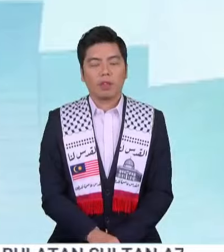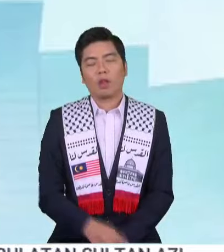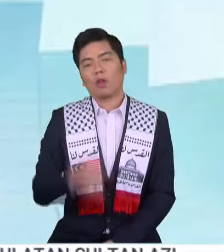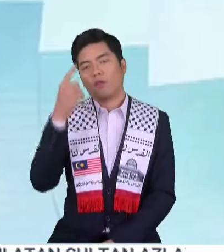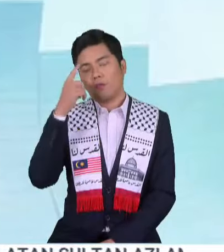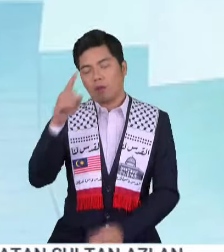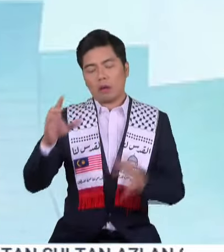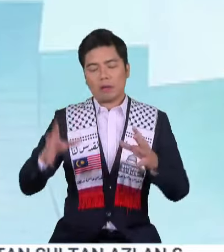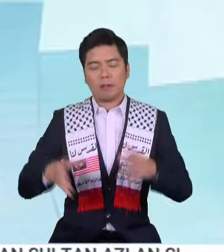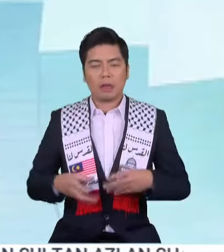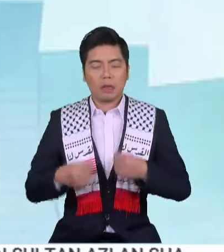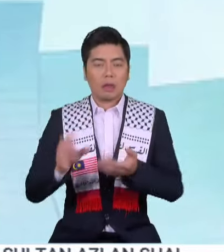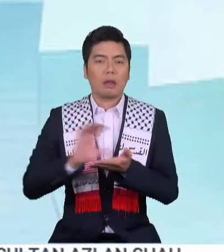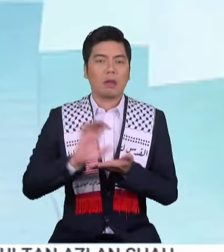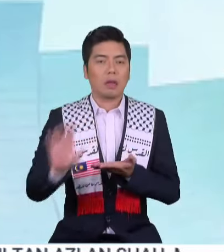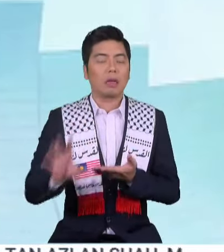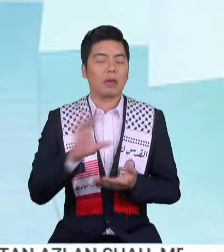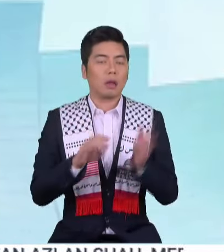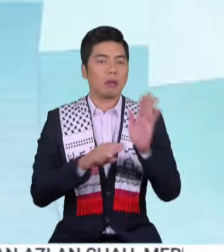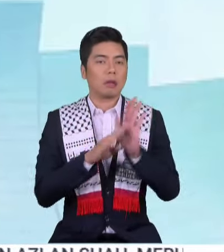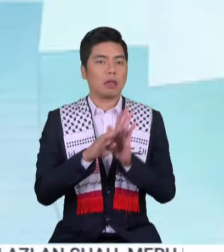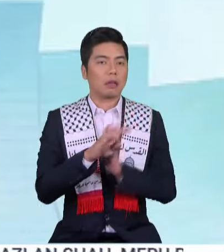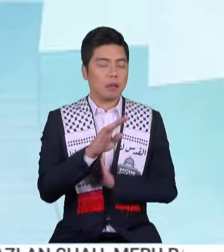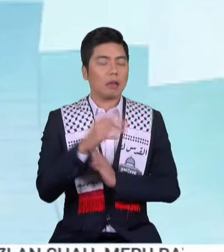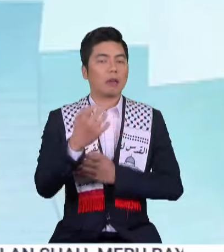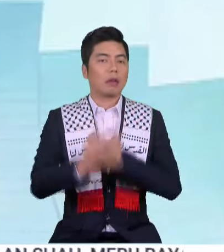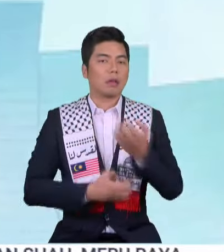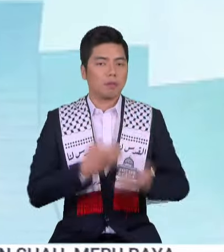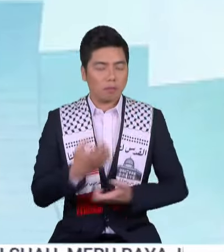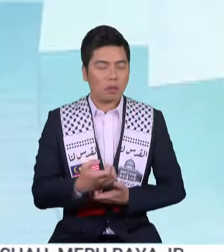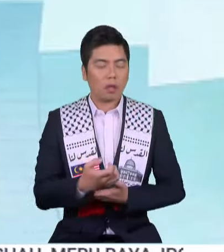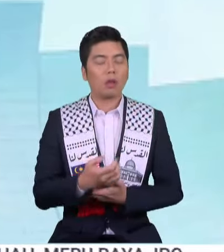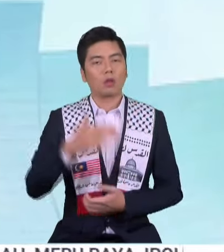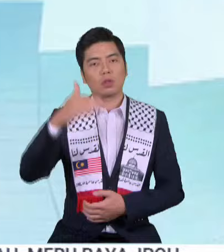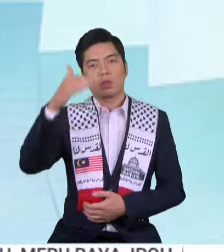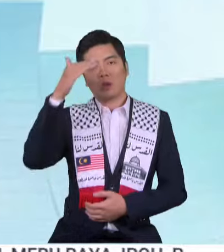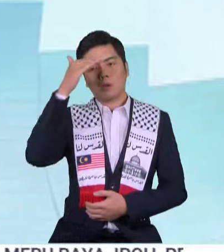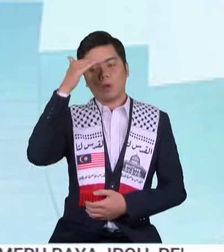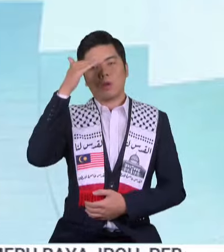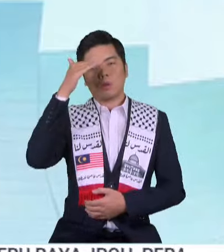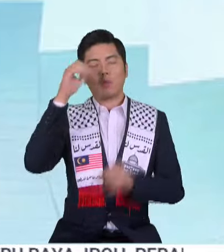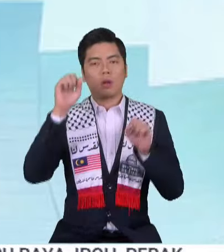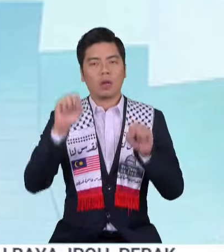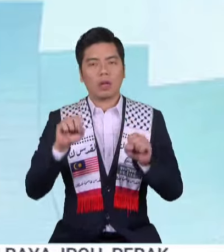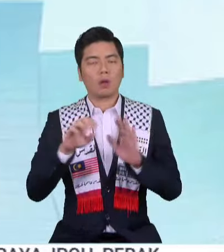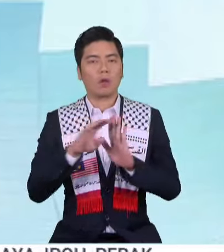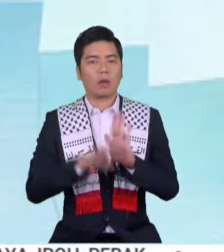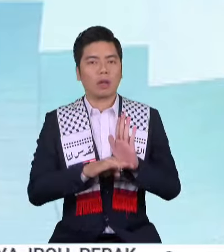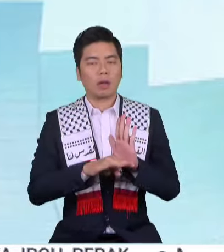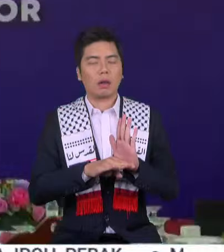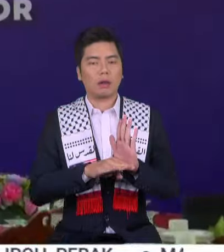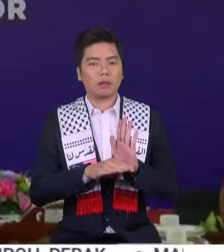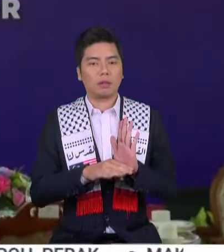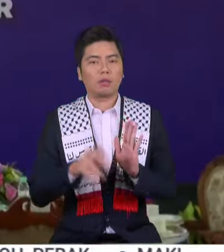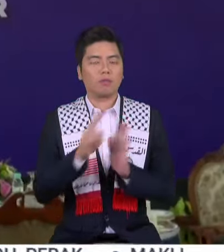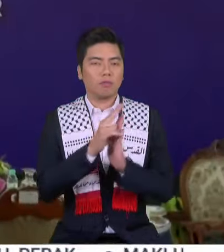Bagi memudahkan pelaburan dan pertumbuhan ekonomi, Johor sedia mengurangkan birokrasi.